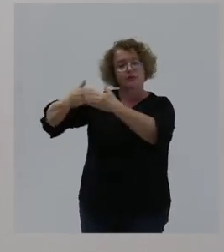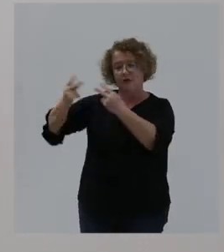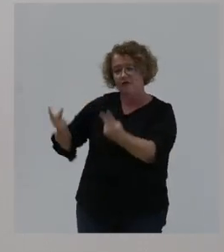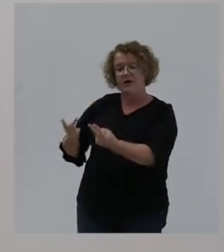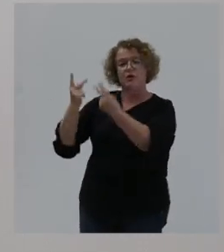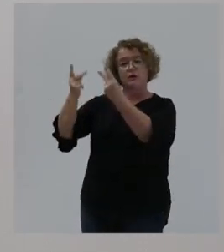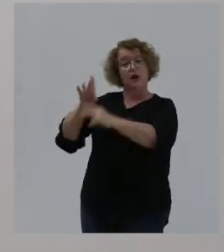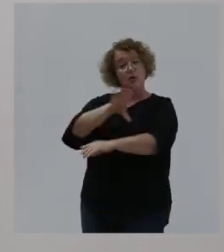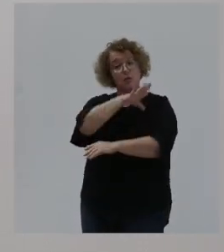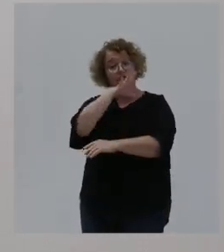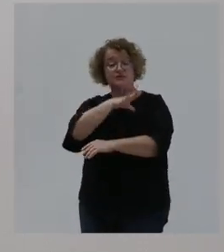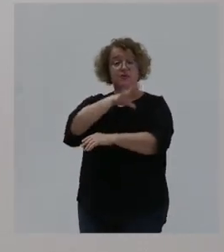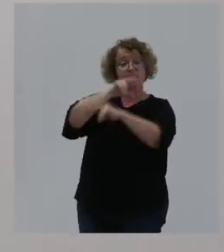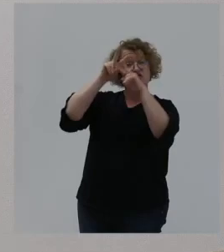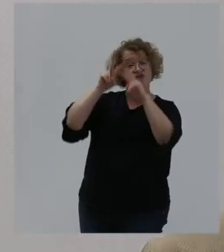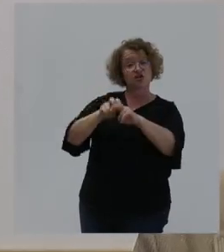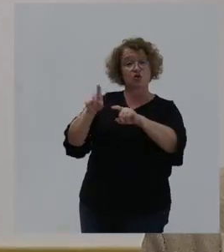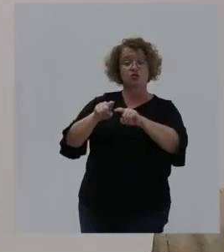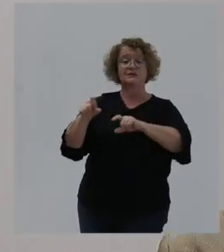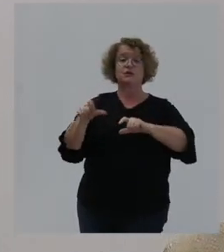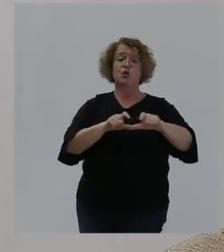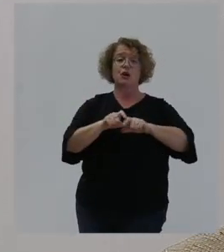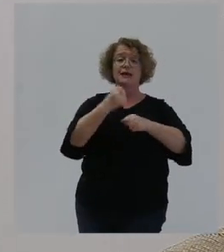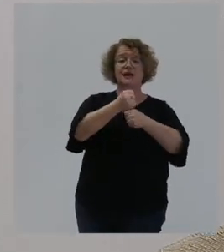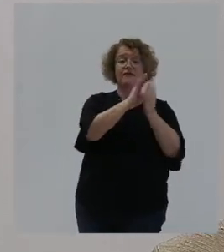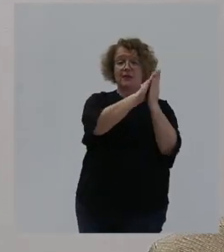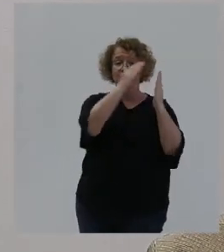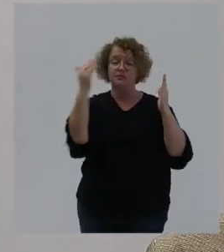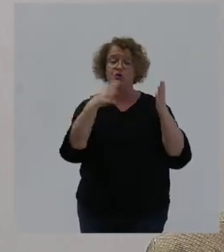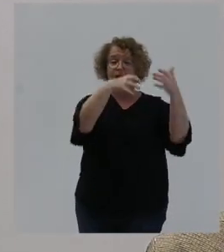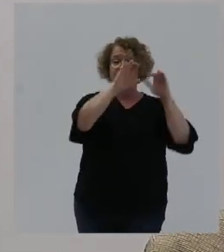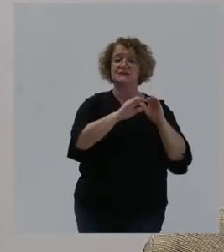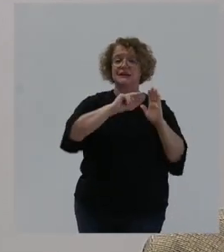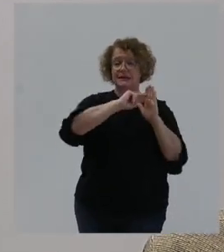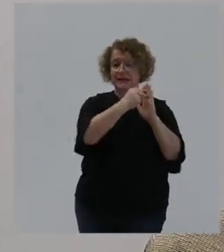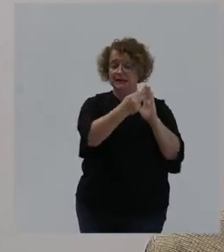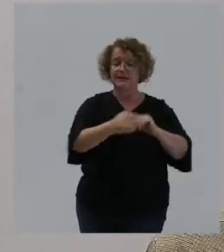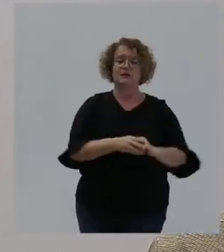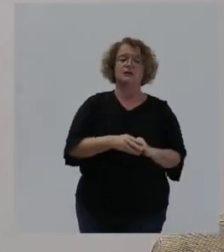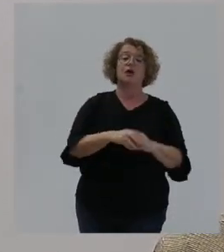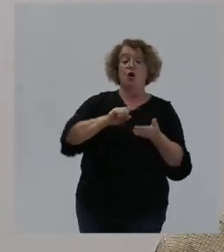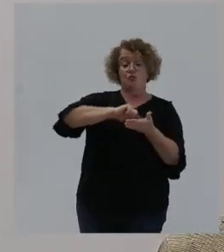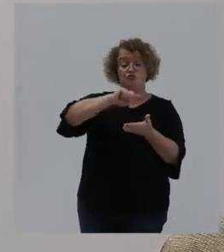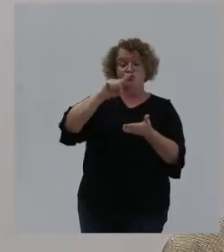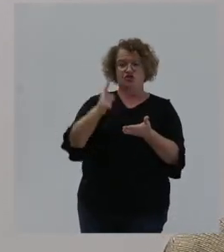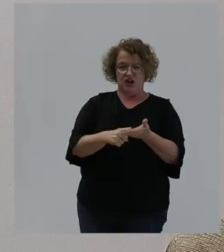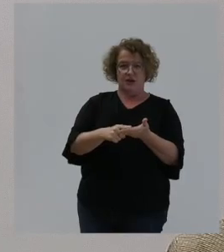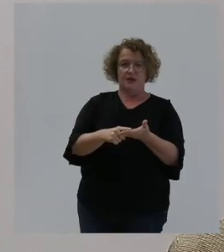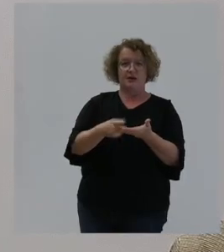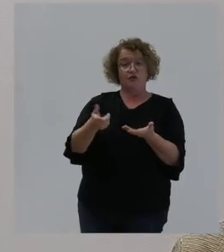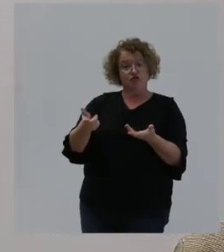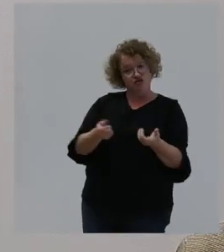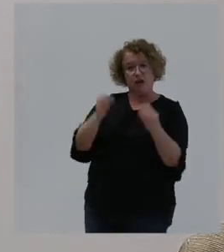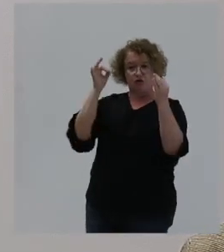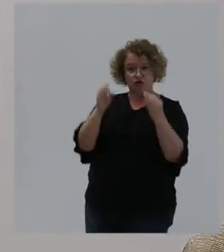enseignants, enseignants-chercheurs et des collègues BIAT. Une politique qui exploite pleinement les marges de manœuvre budgétaires et qu'il faut